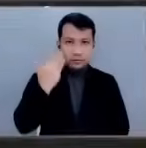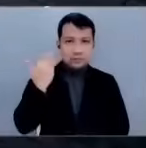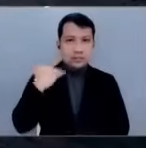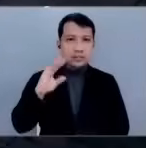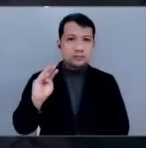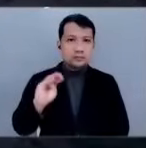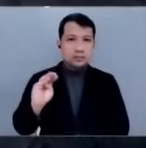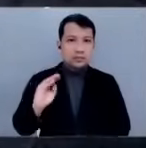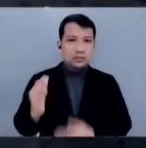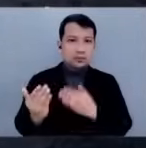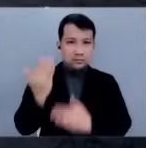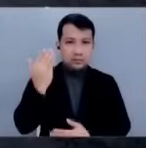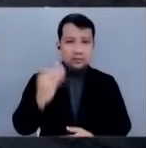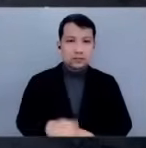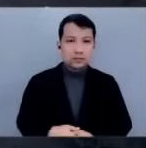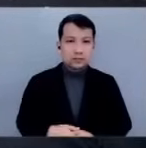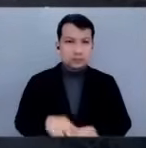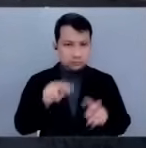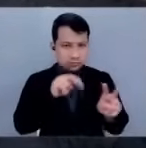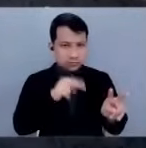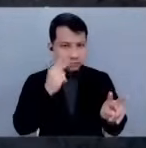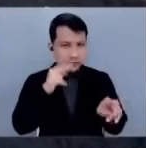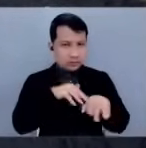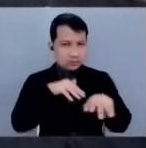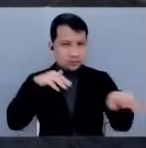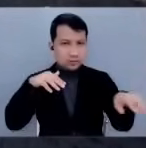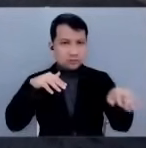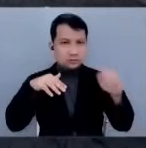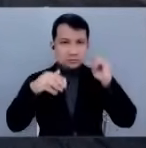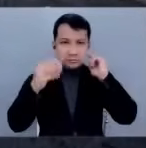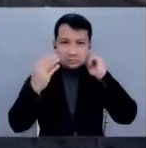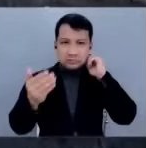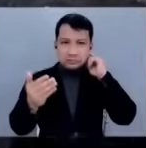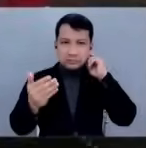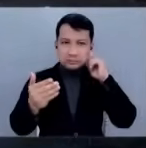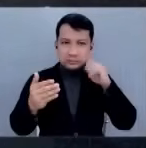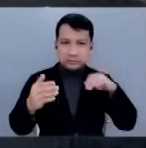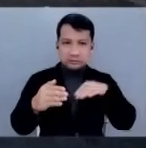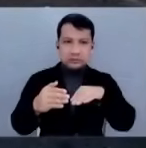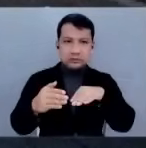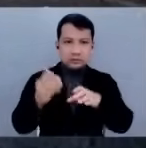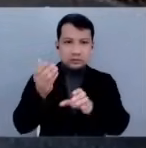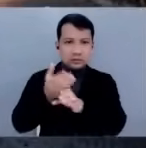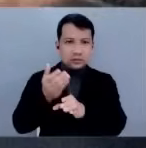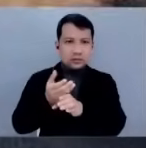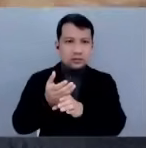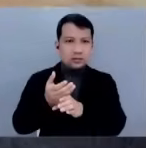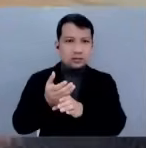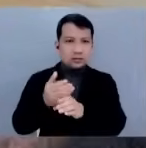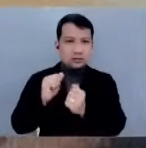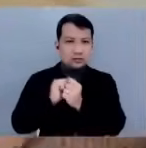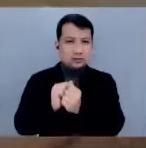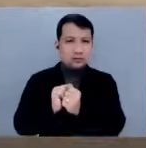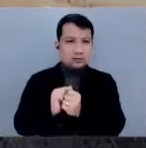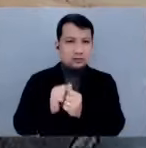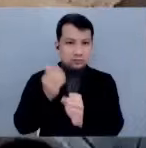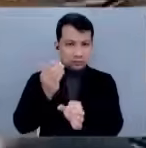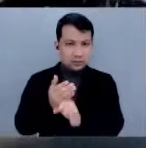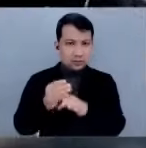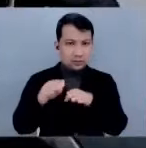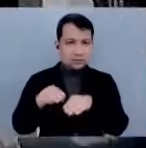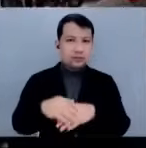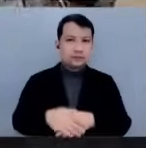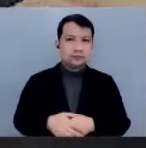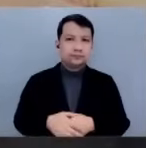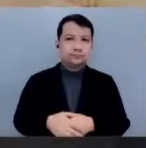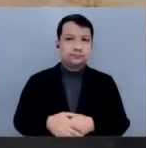umaga. Mapapansing traffic sa isang lane. Nakahinto ang ilang sasakyan, kabilang ang kotseng ito. Isang